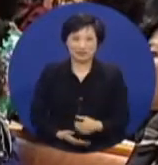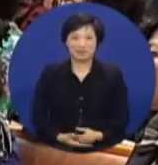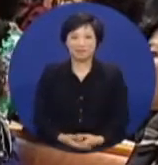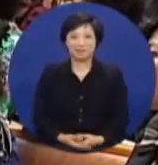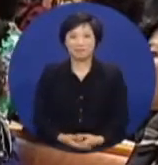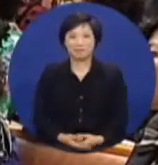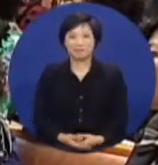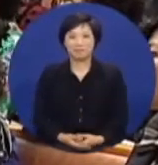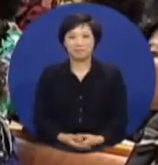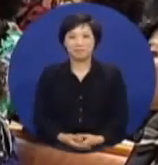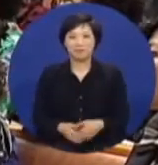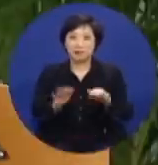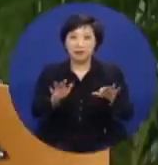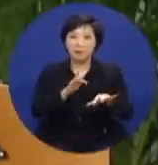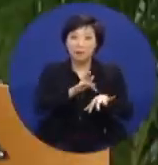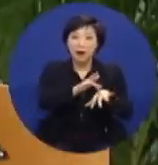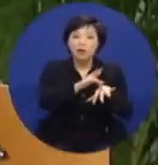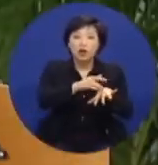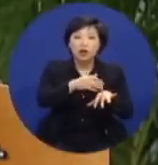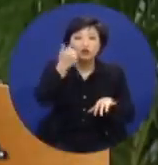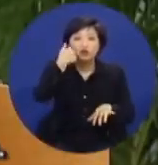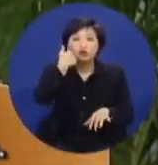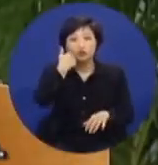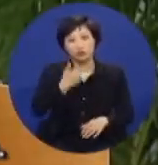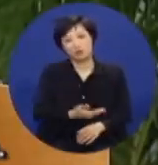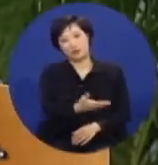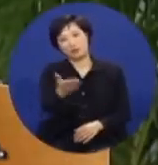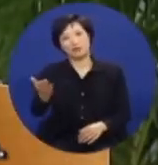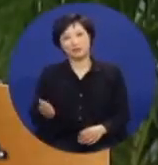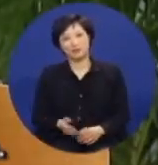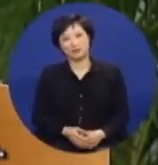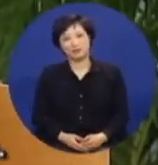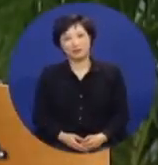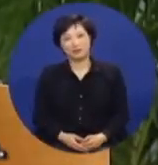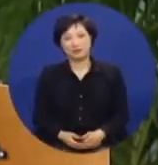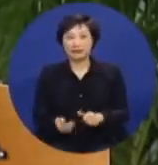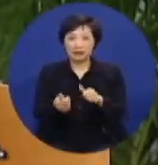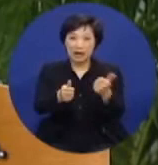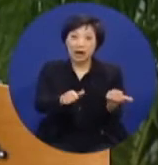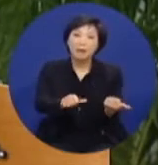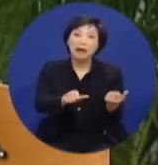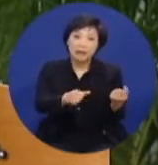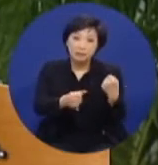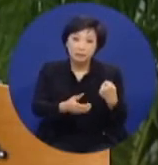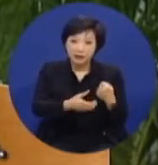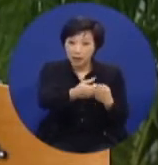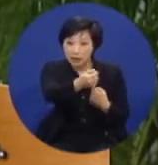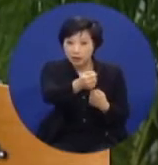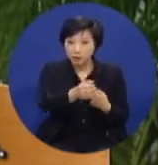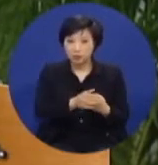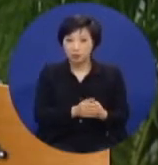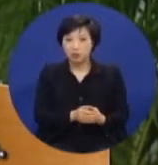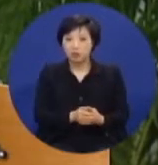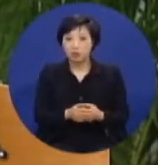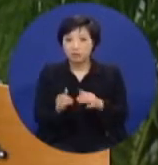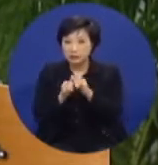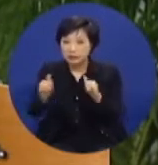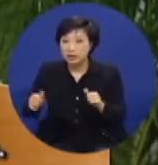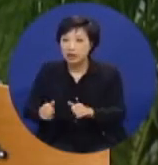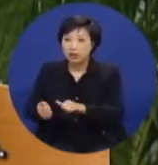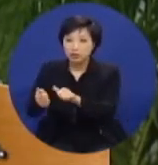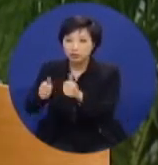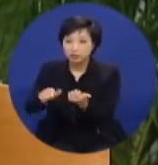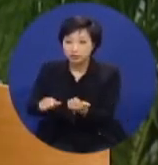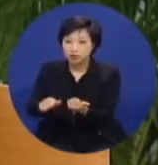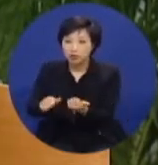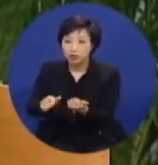자 마귀가 어떤 의미냐 사망의 세력을 가지고 인간을 튀겨서